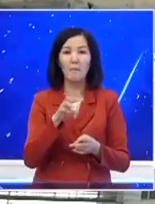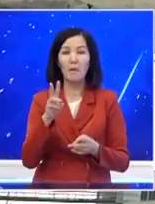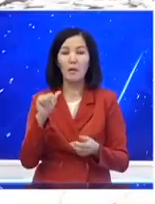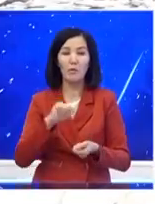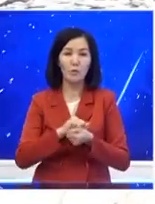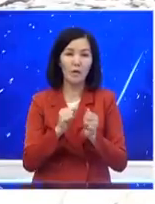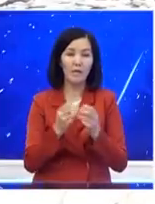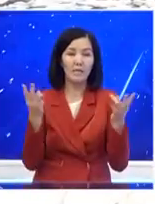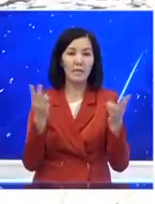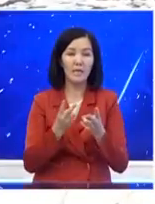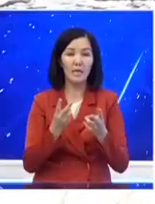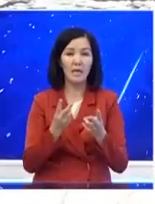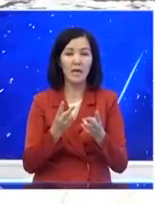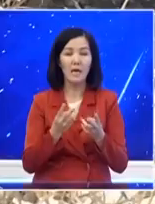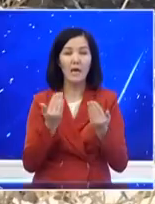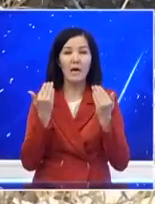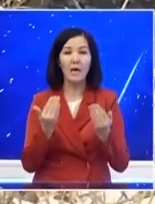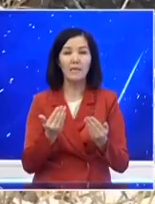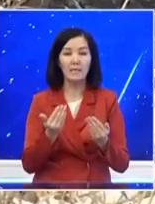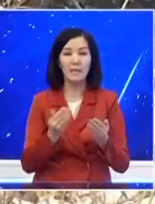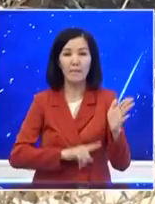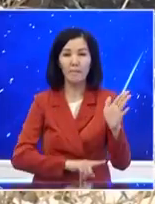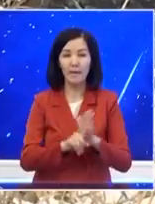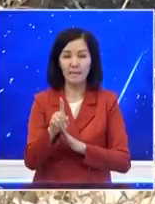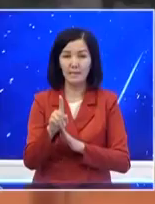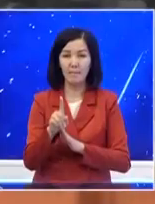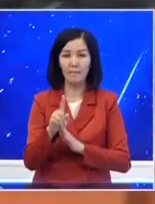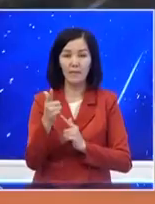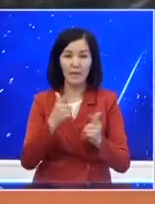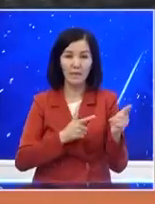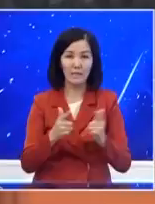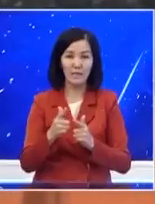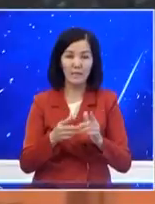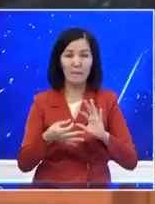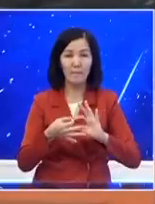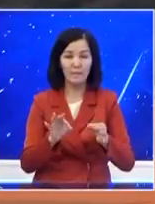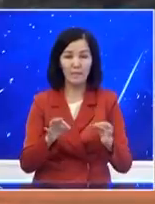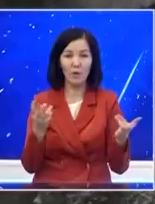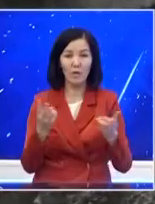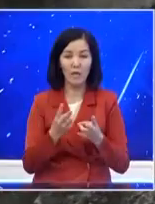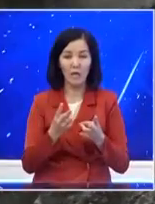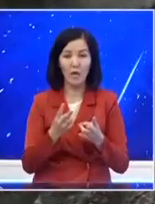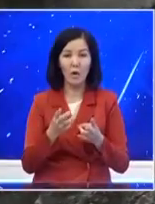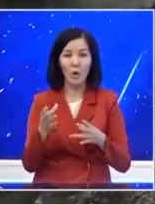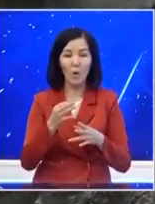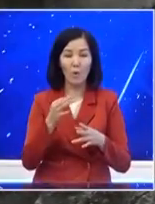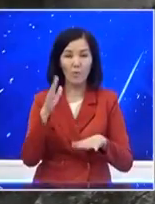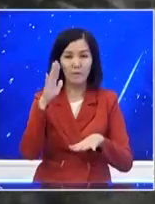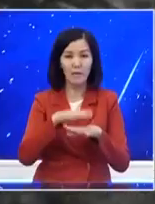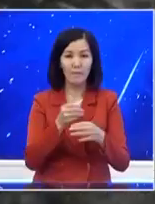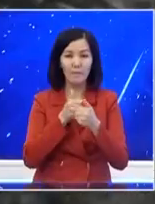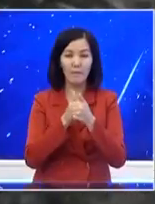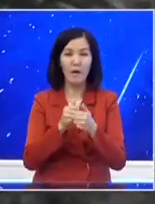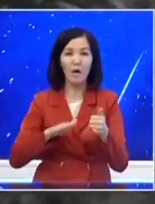Аз емес, шырылдауық шегірткенің күнін кешіп қалмау үшін бүгіннен қамдану керек. Ләззат Тұрлашев осы мәселені аудан әкімдеріне бас